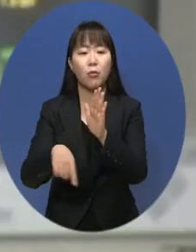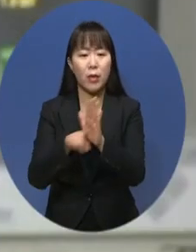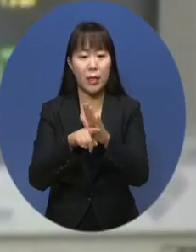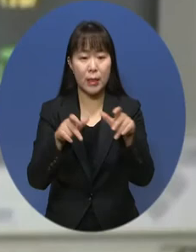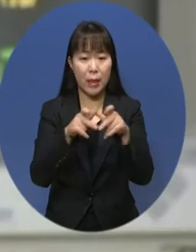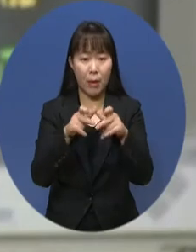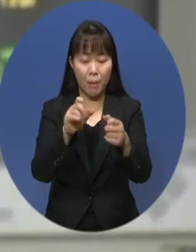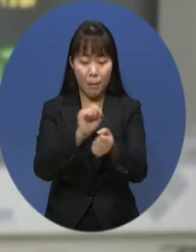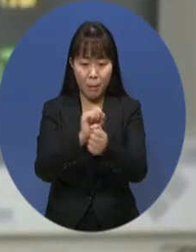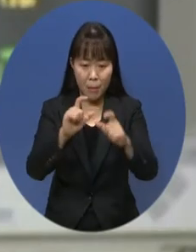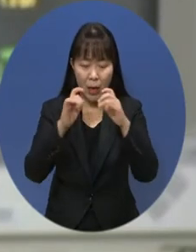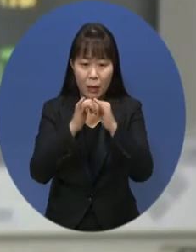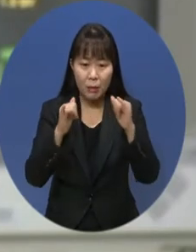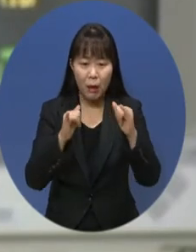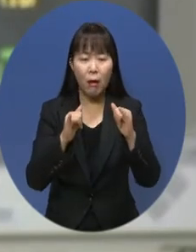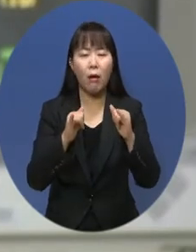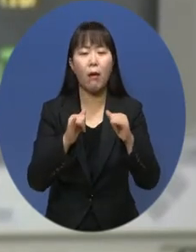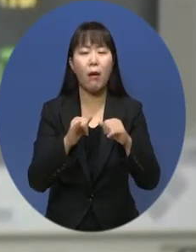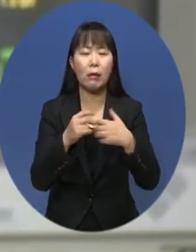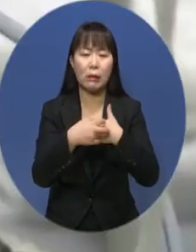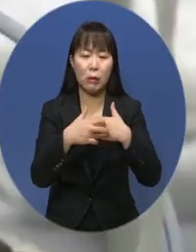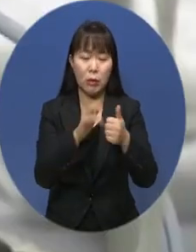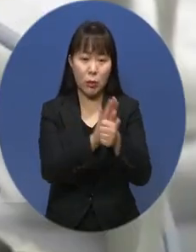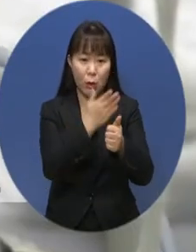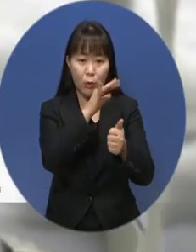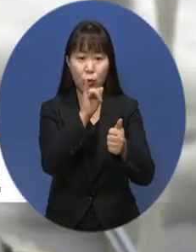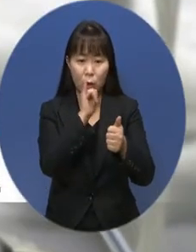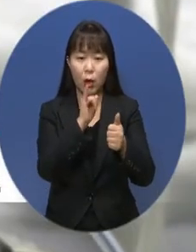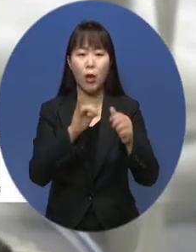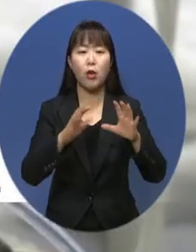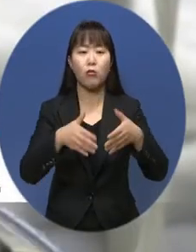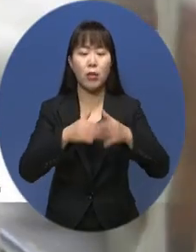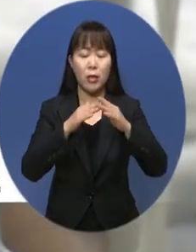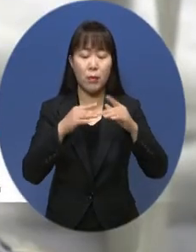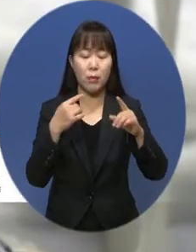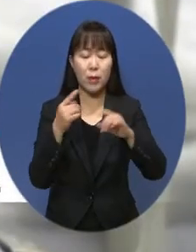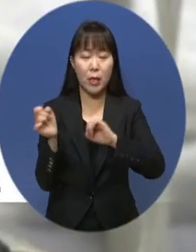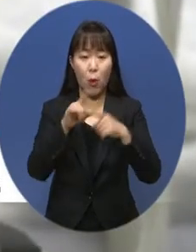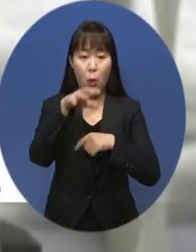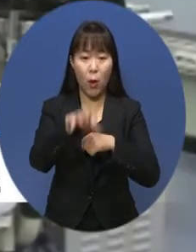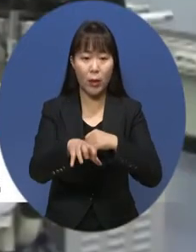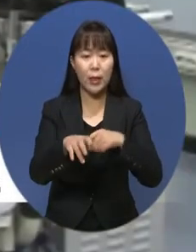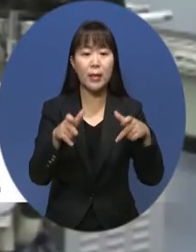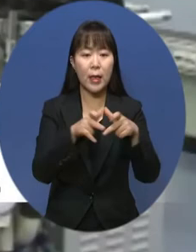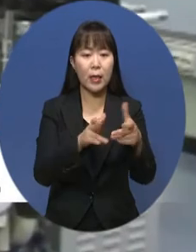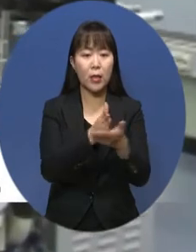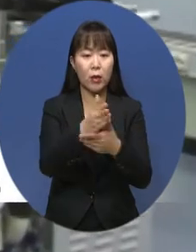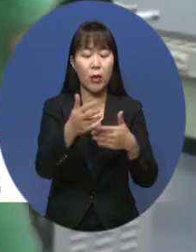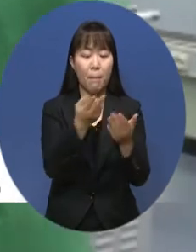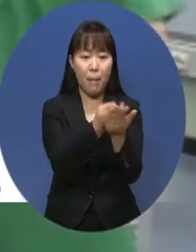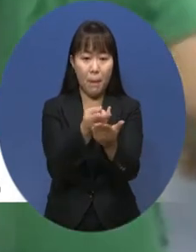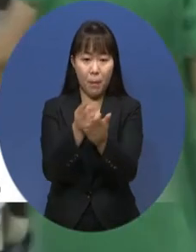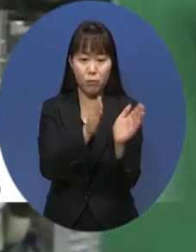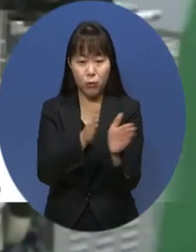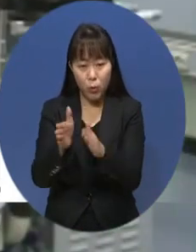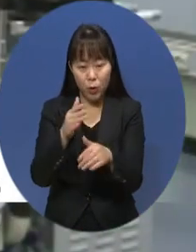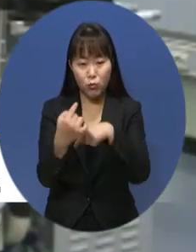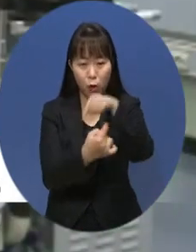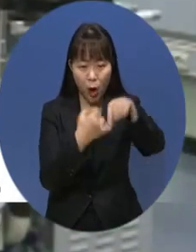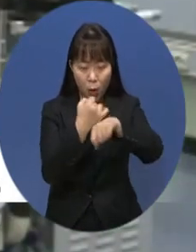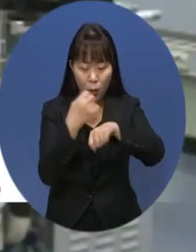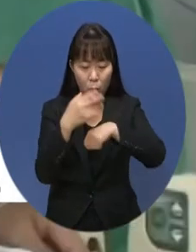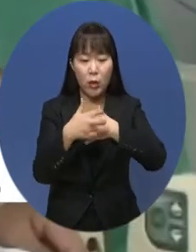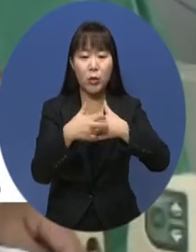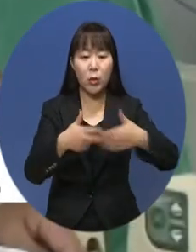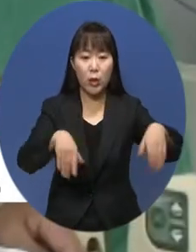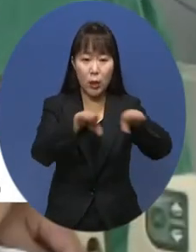자가 안심하고 의료적 지원을 받을 수 있도록 국립재활원 의 장애인 전담 병상을 마련해 운영하고 의료기관 또는